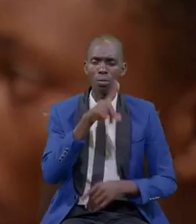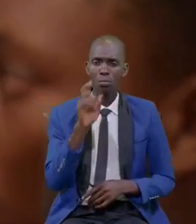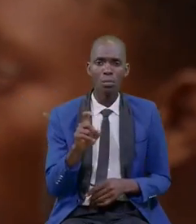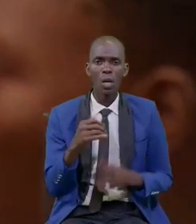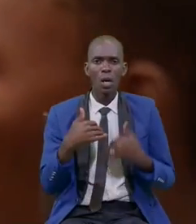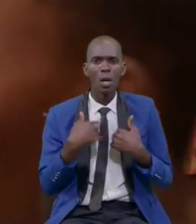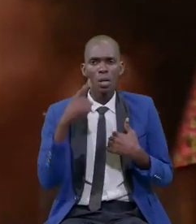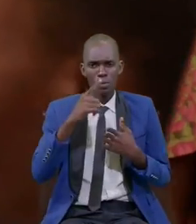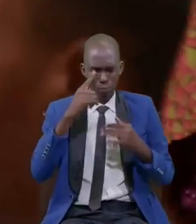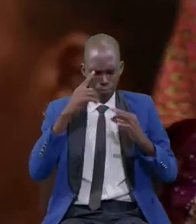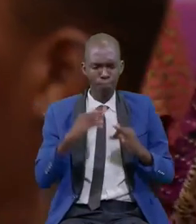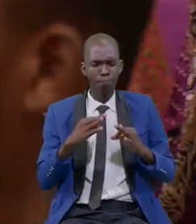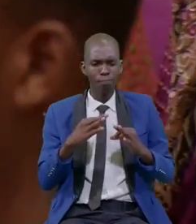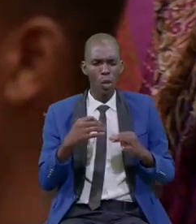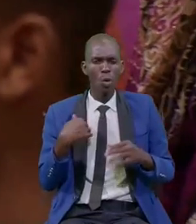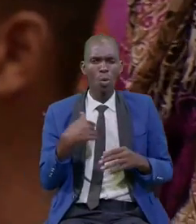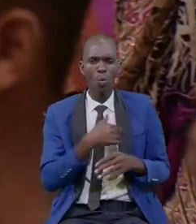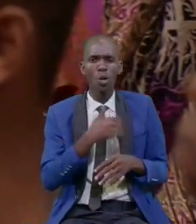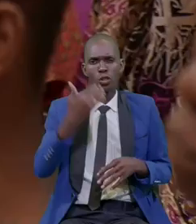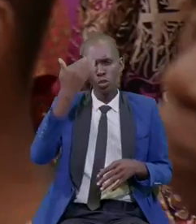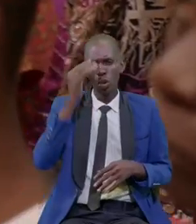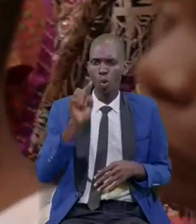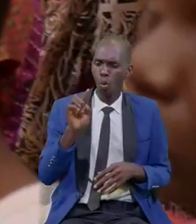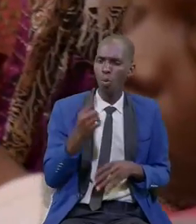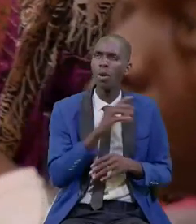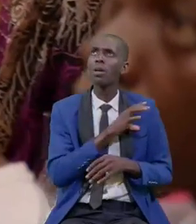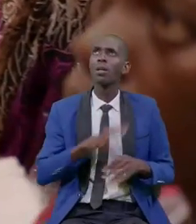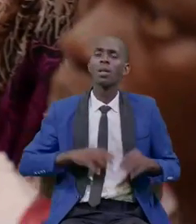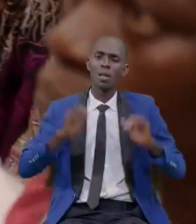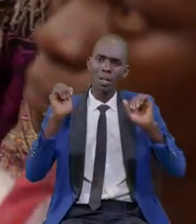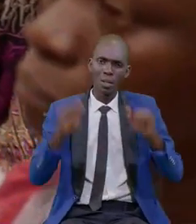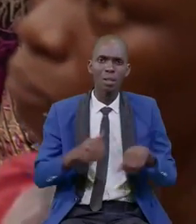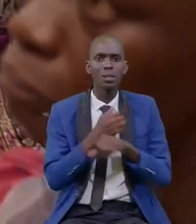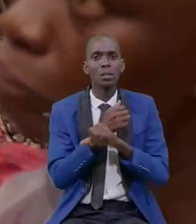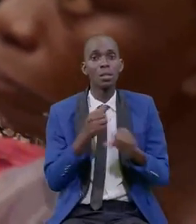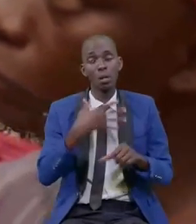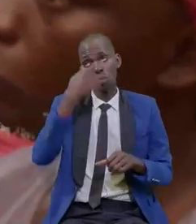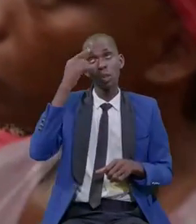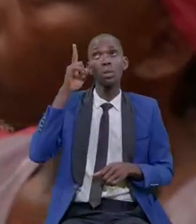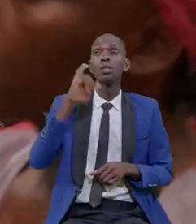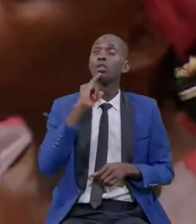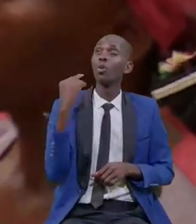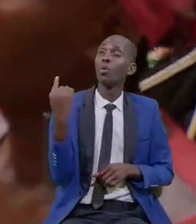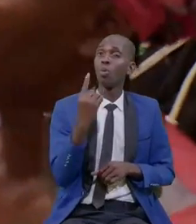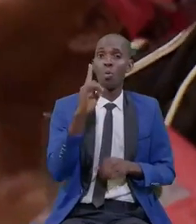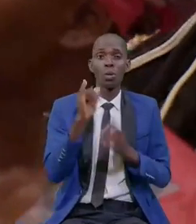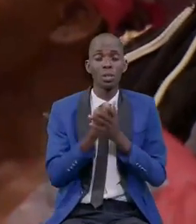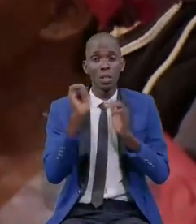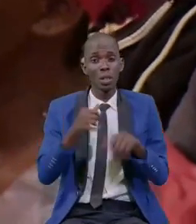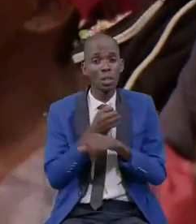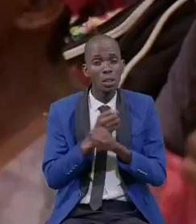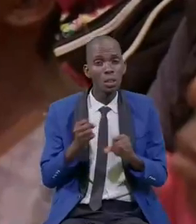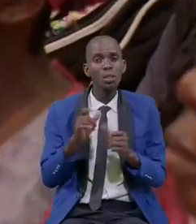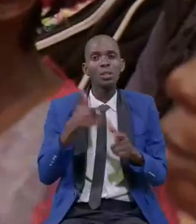que nous disons que ou nous savons que seul Christ peut sauver? Et parce qu'il est le seul qui peut sauver,